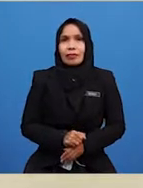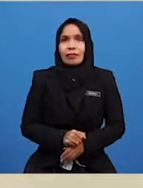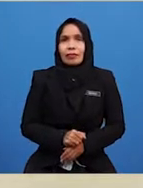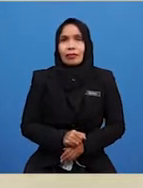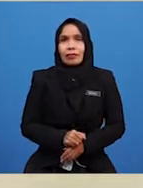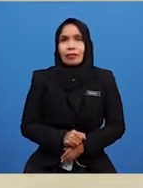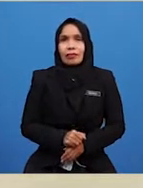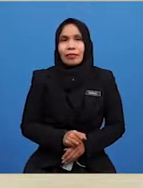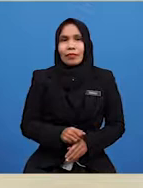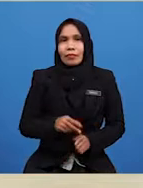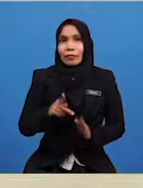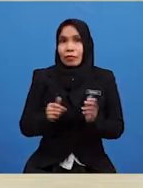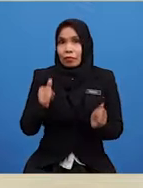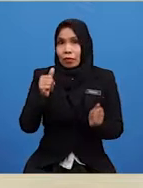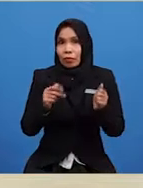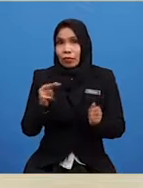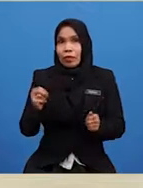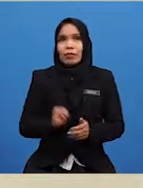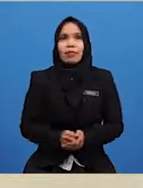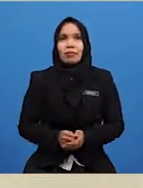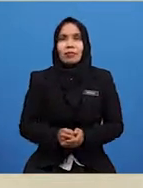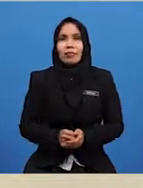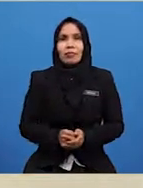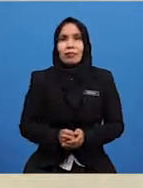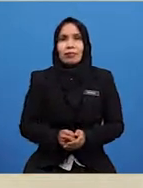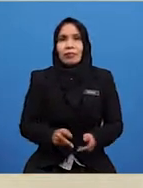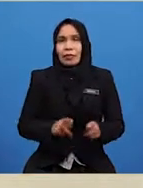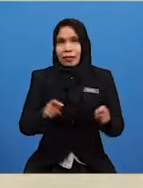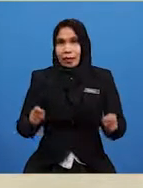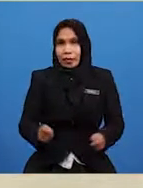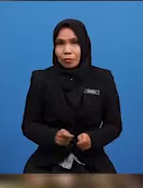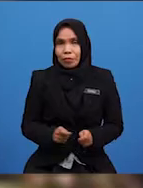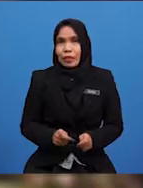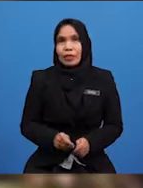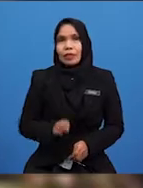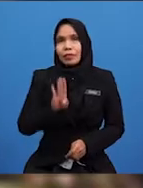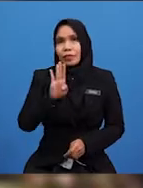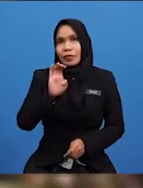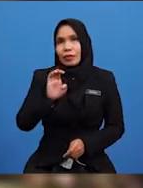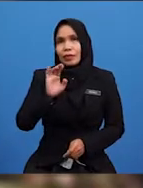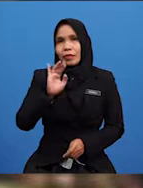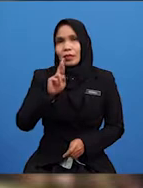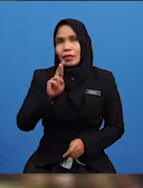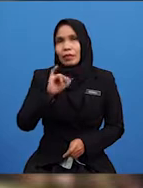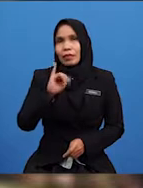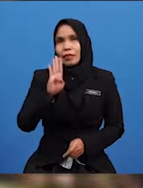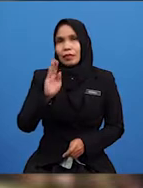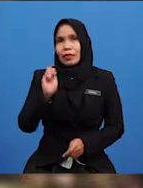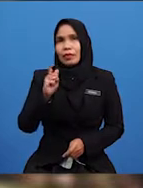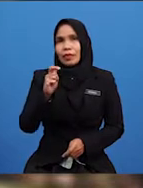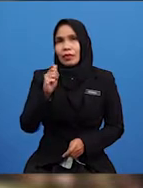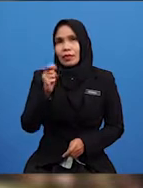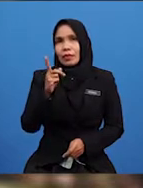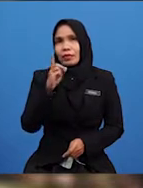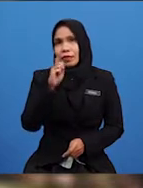tempat beribadat, bekalan makanan dan minuman, khidmat membaiki kapal,